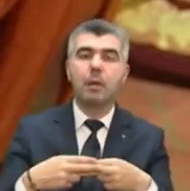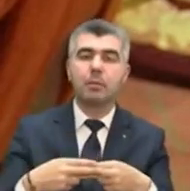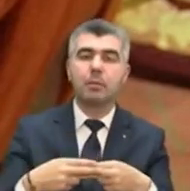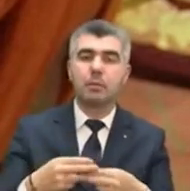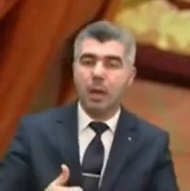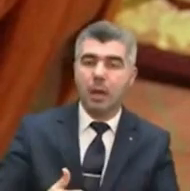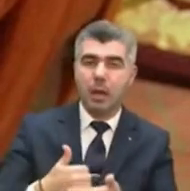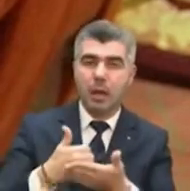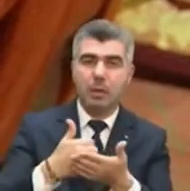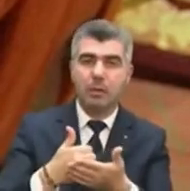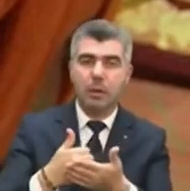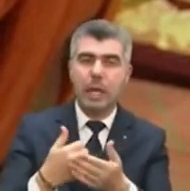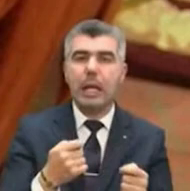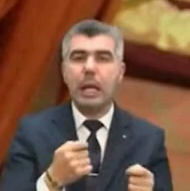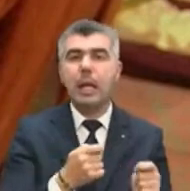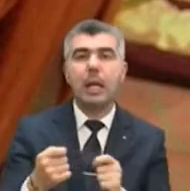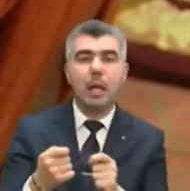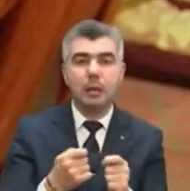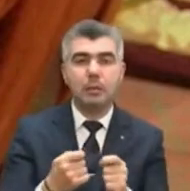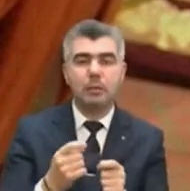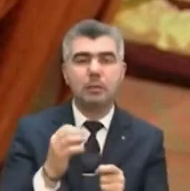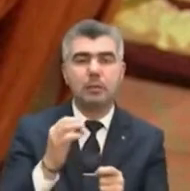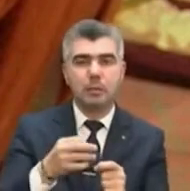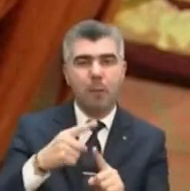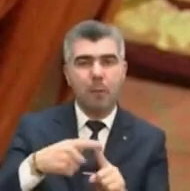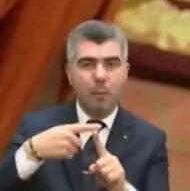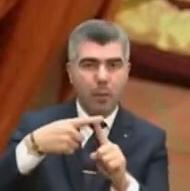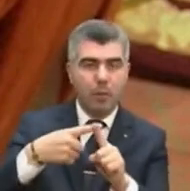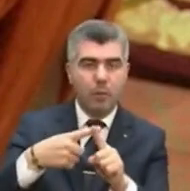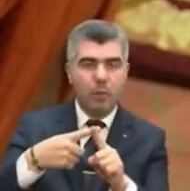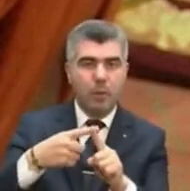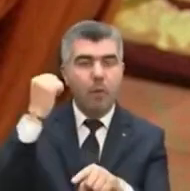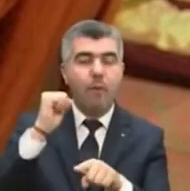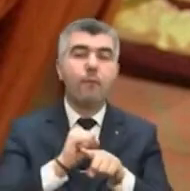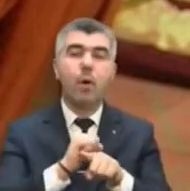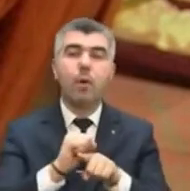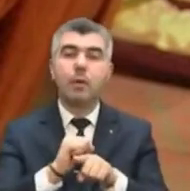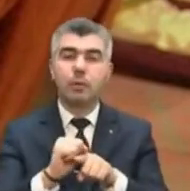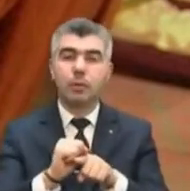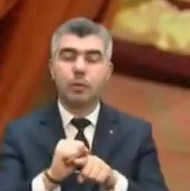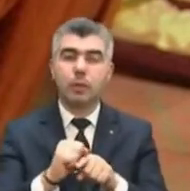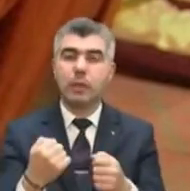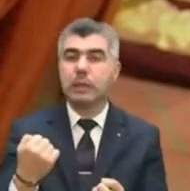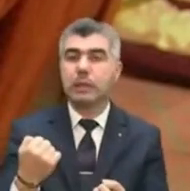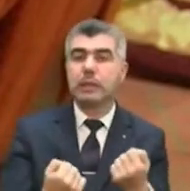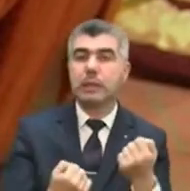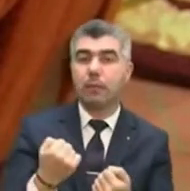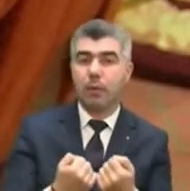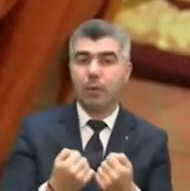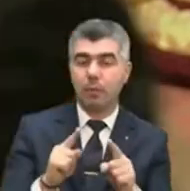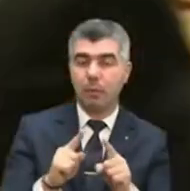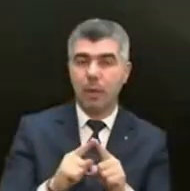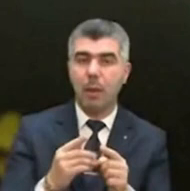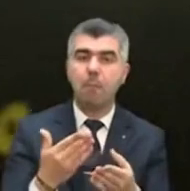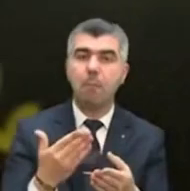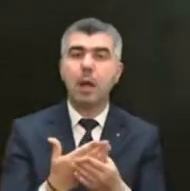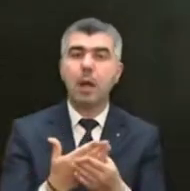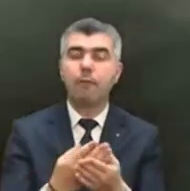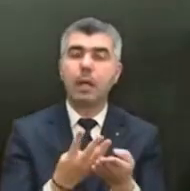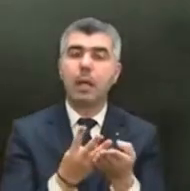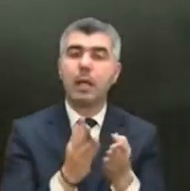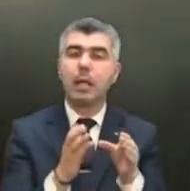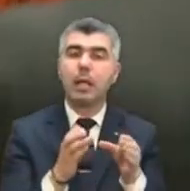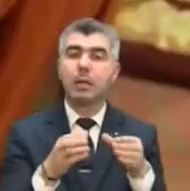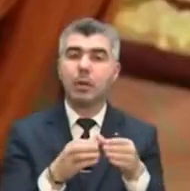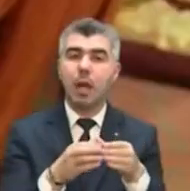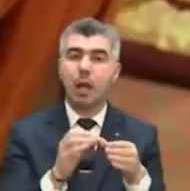الاعياد والمناسبات، وتنواصلوا ايضا التكوين ديال السائقين، وتنعطيو دائما الاسبقيه للملفات داخل اللجنه ديال